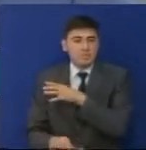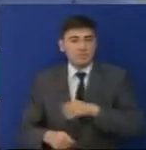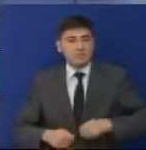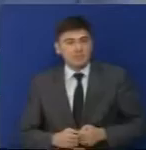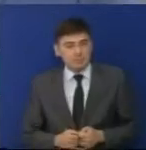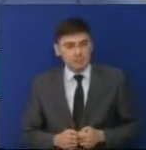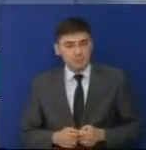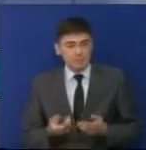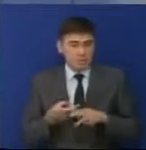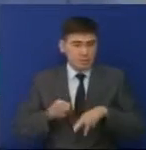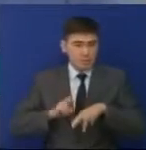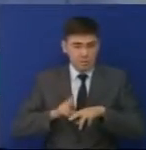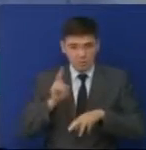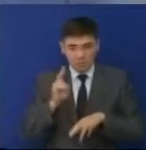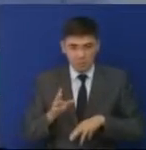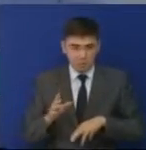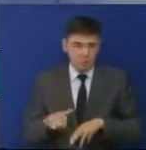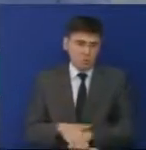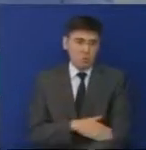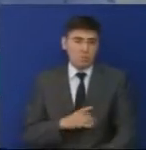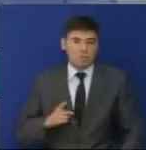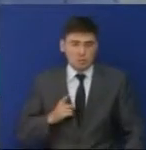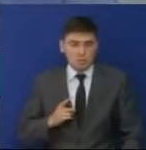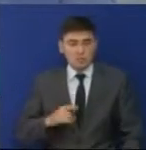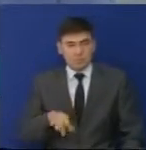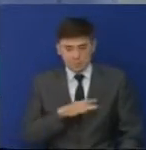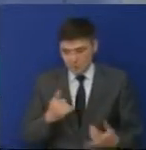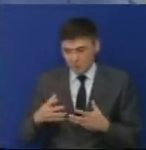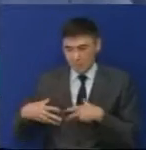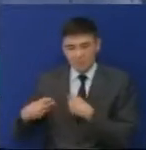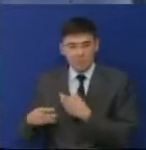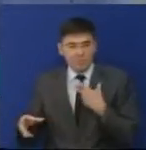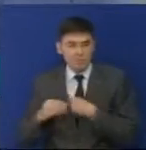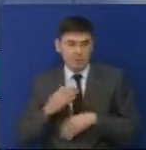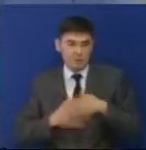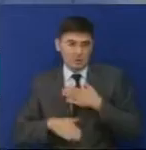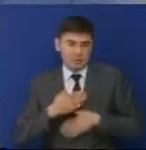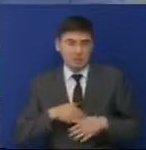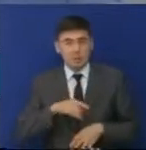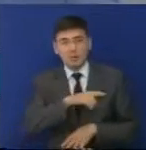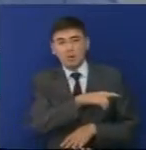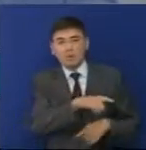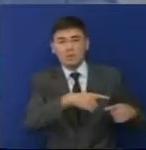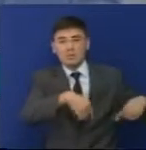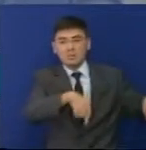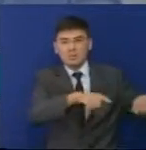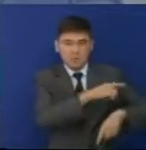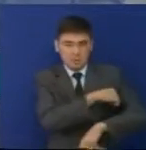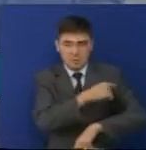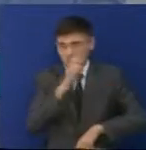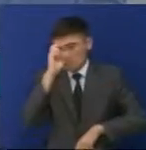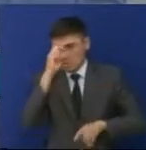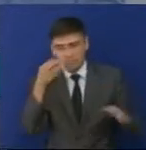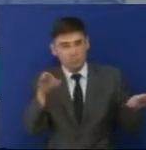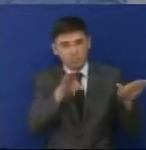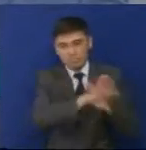Біз бұл пәтерді ұзақ күттік. Отбасымызбен өте қуаныштымыз, денсаулық сақтау саласын ұмытпайтындықтарына алғыс айтқым келеді. Мен 2